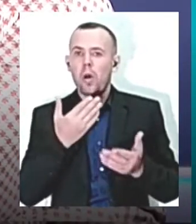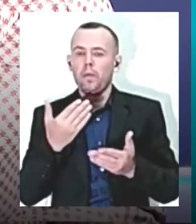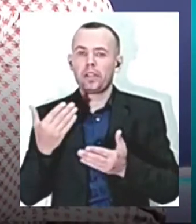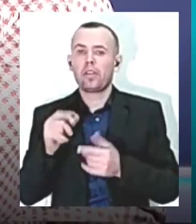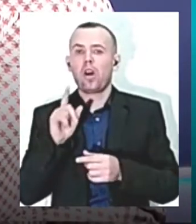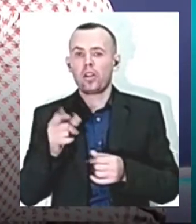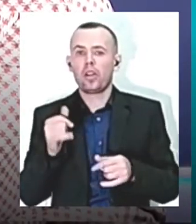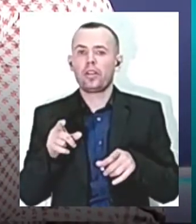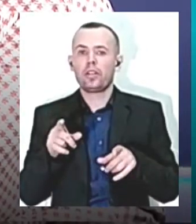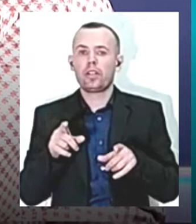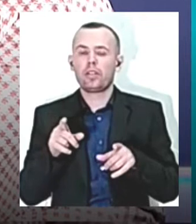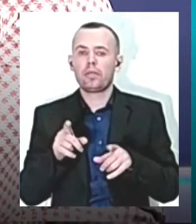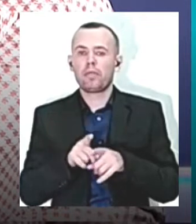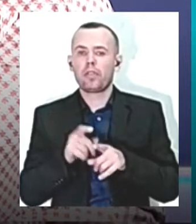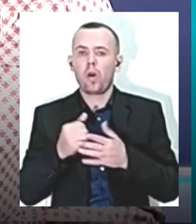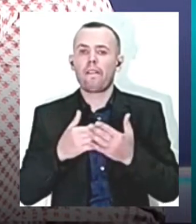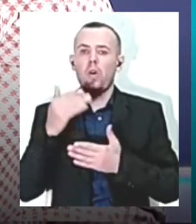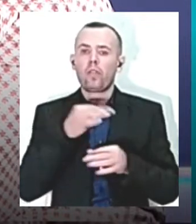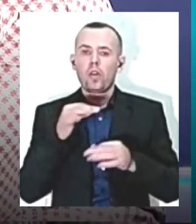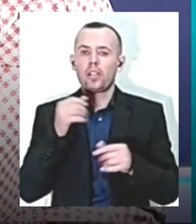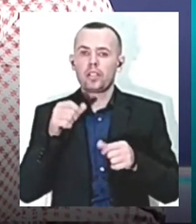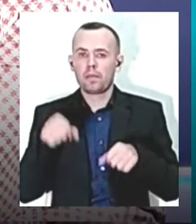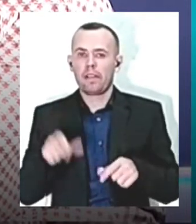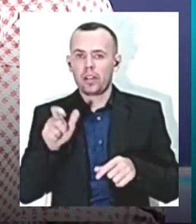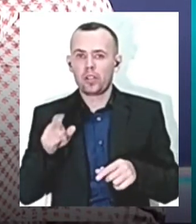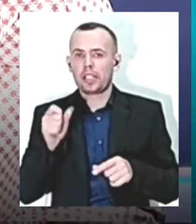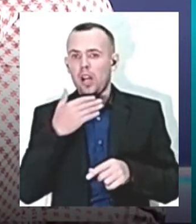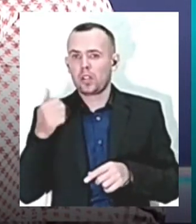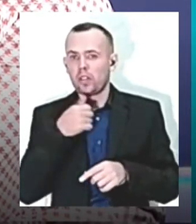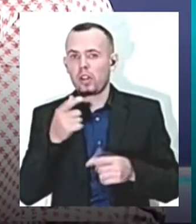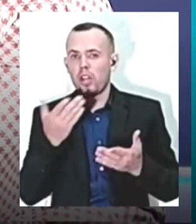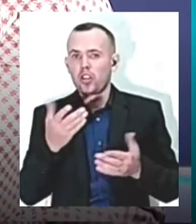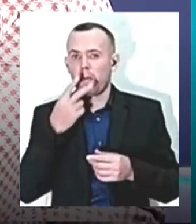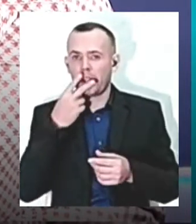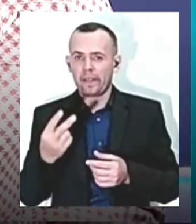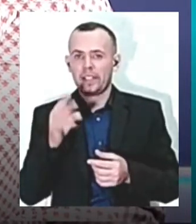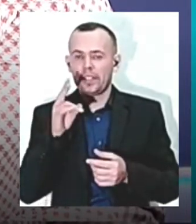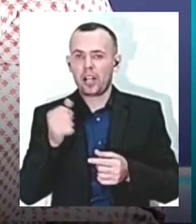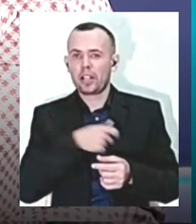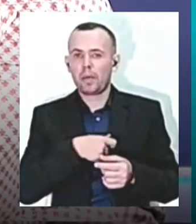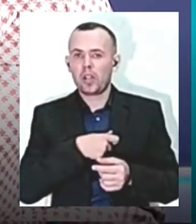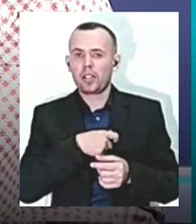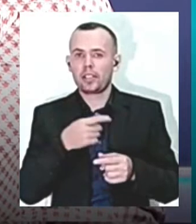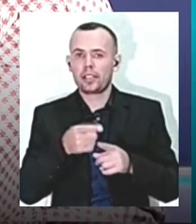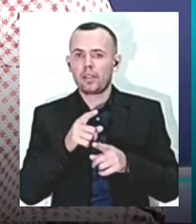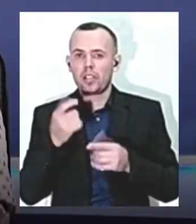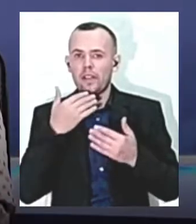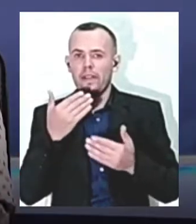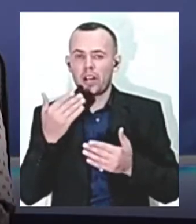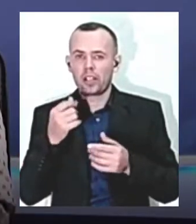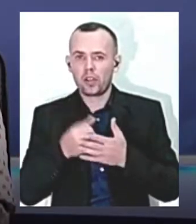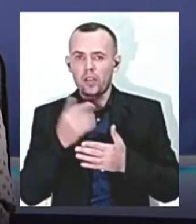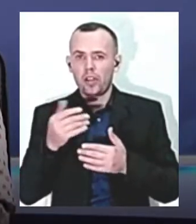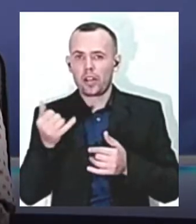Уповноваженого Верховної Ради з прав людини, от за останній рік, якщо подивитися на, по-перше, зросла кількість звернень до неї, і, по-друге, в цій